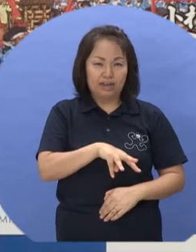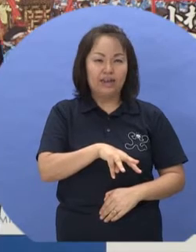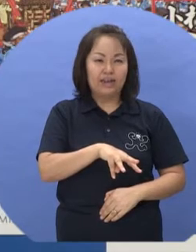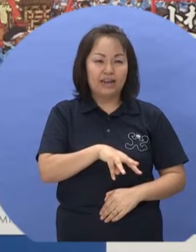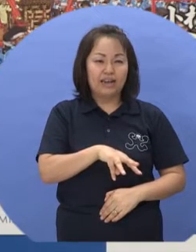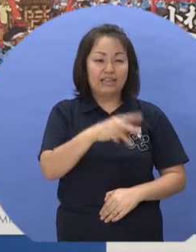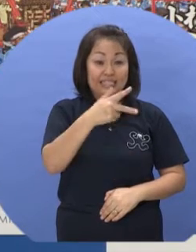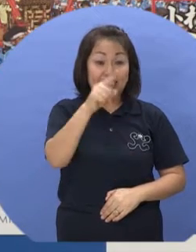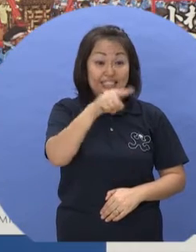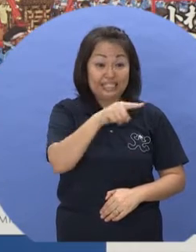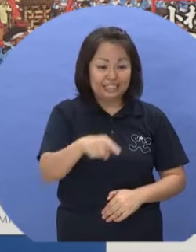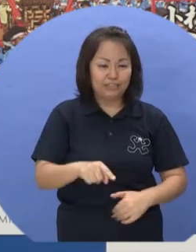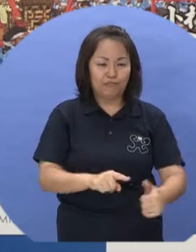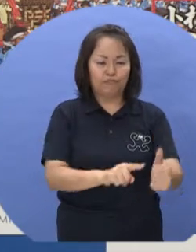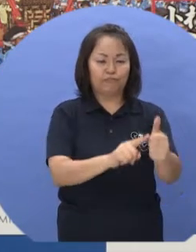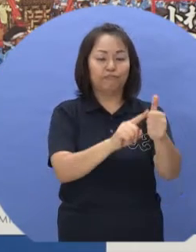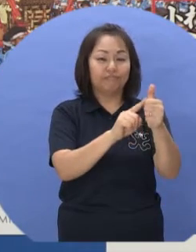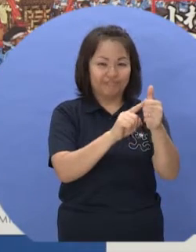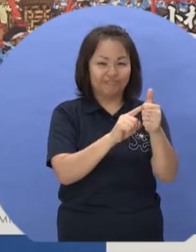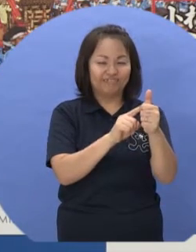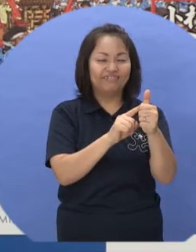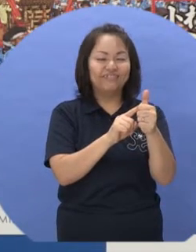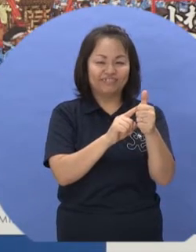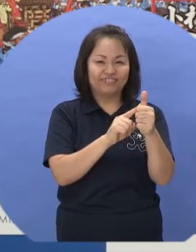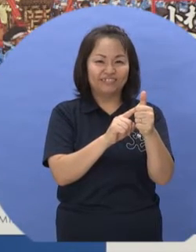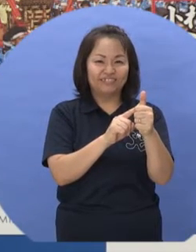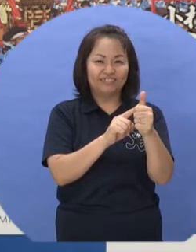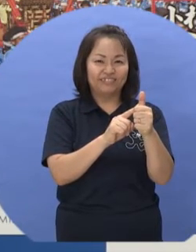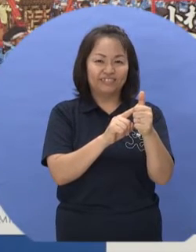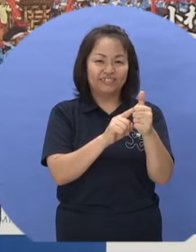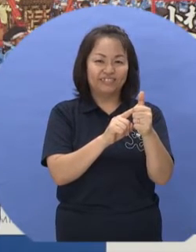詩人として著名な方ですけれども、この方と